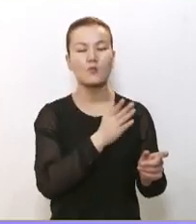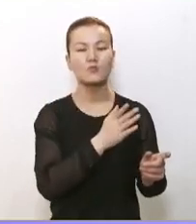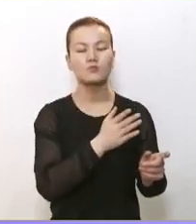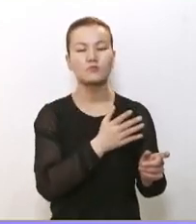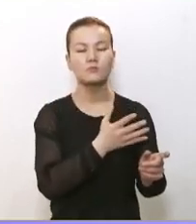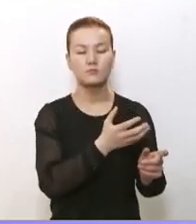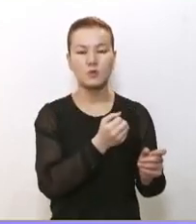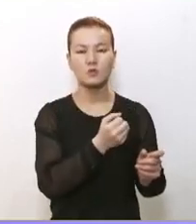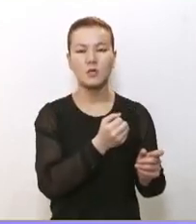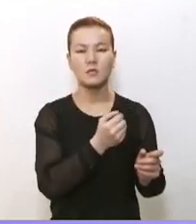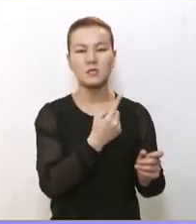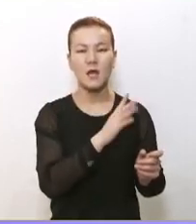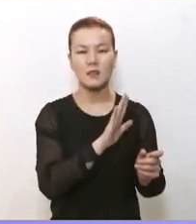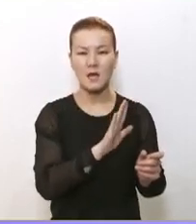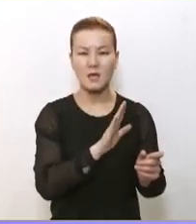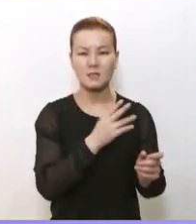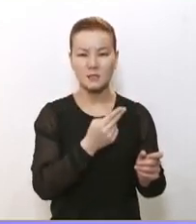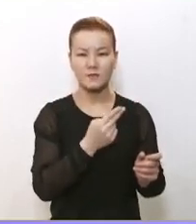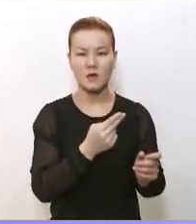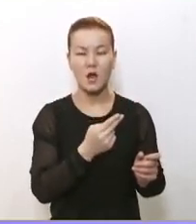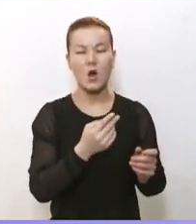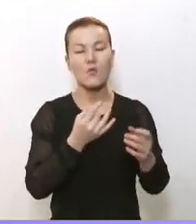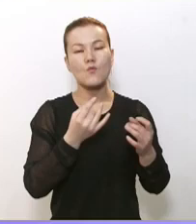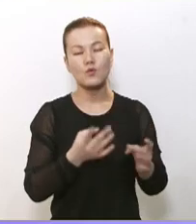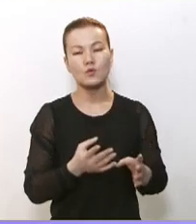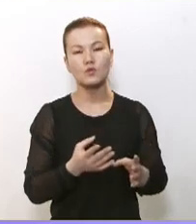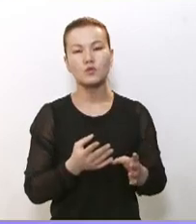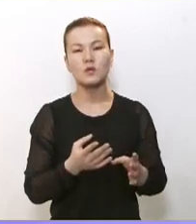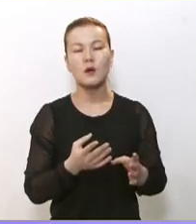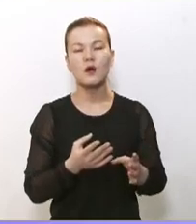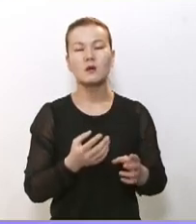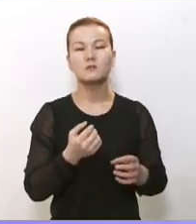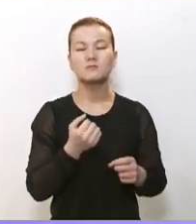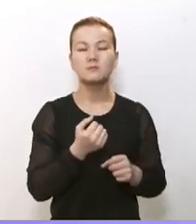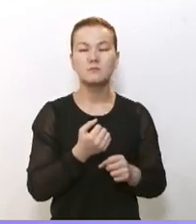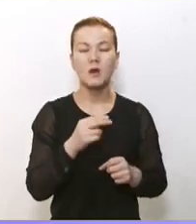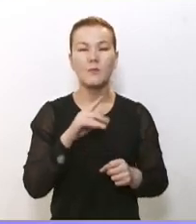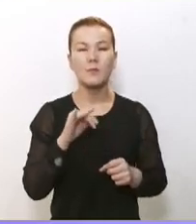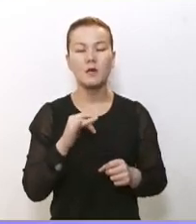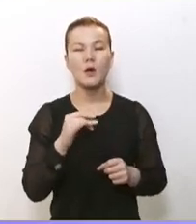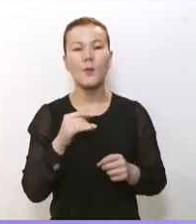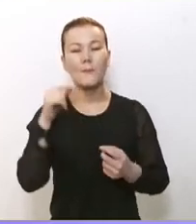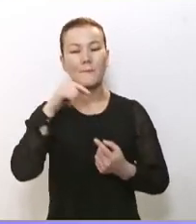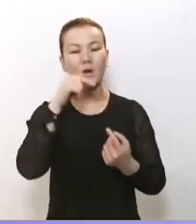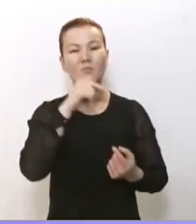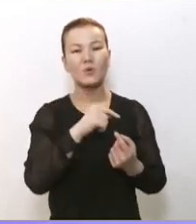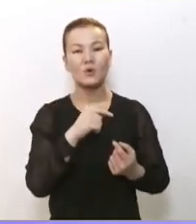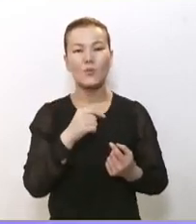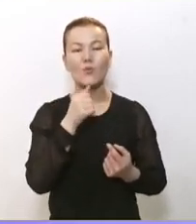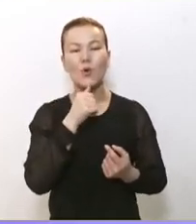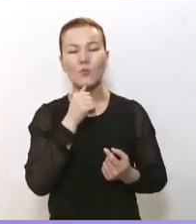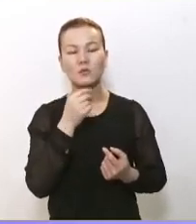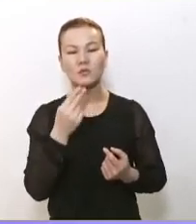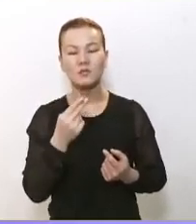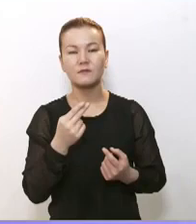не одна цифра, проще ориентироваться при подборе пробной цифры